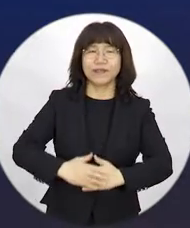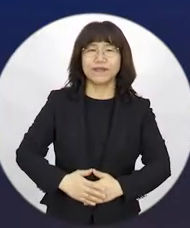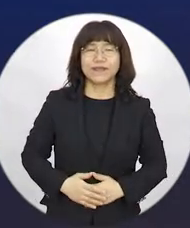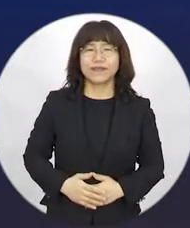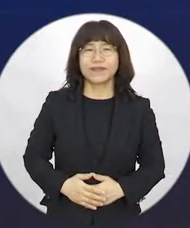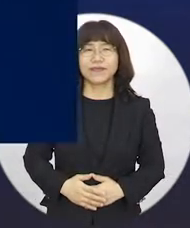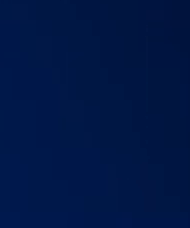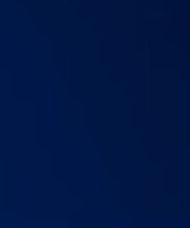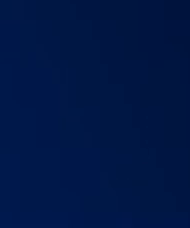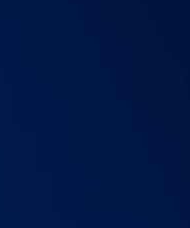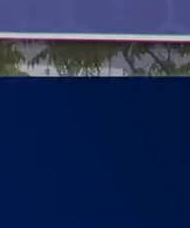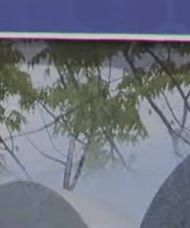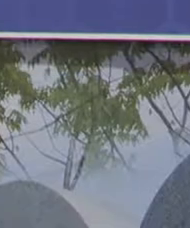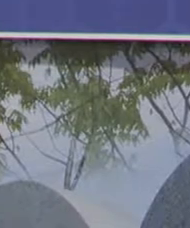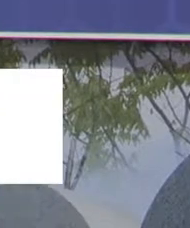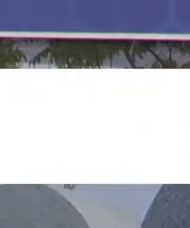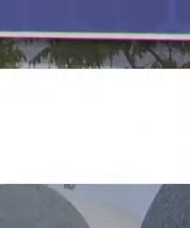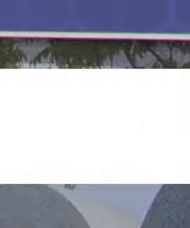소식입니다.